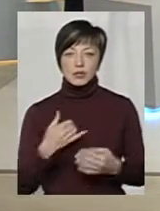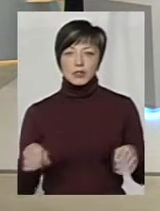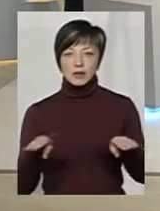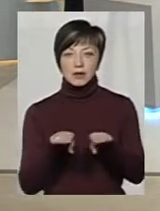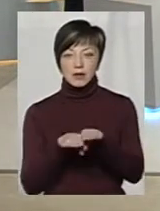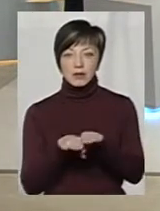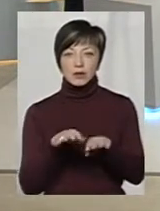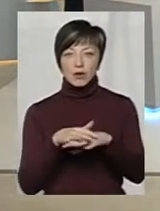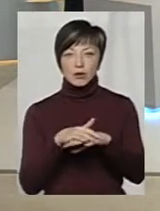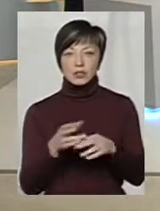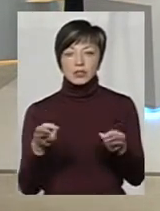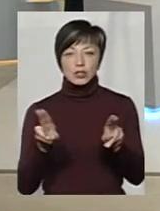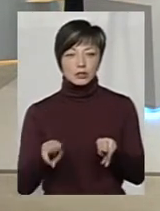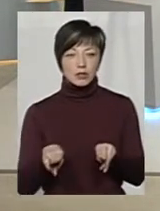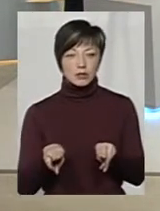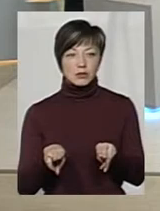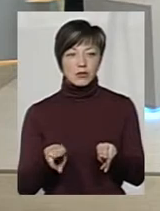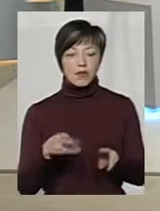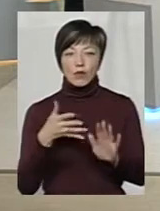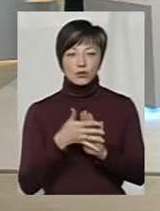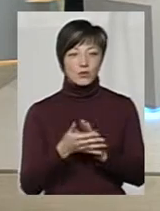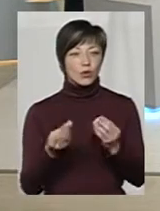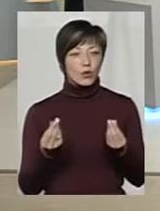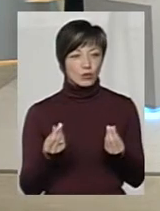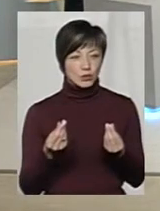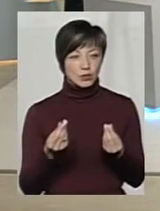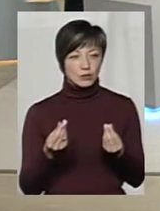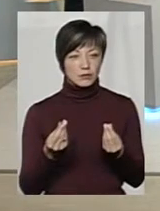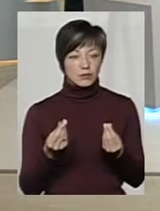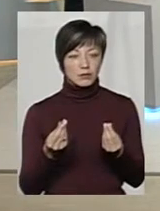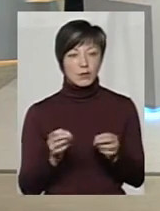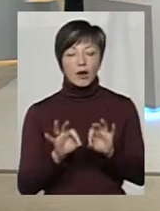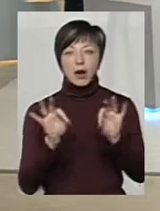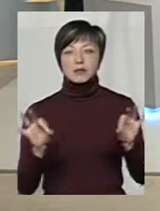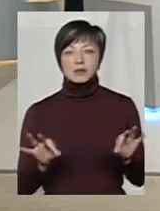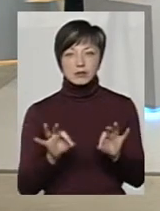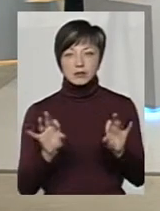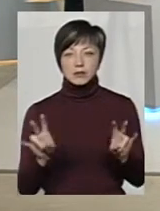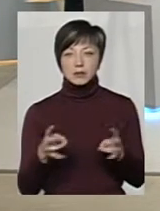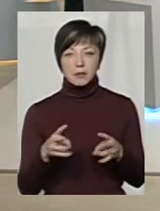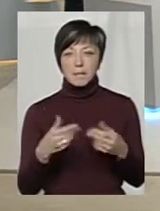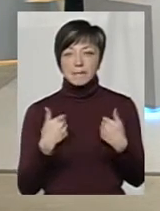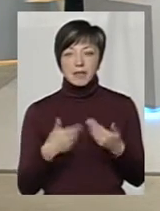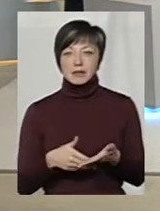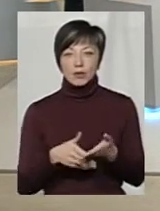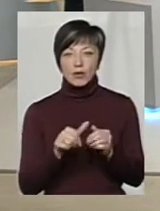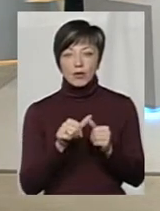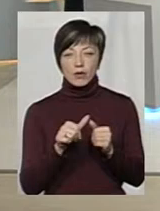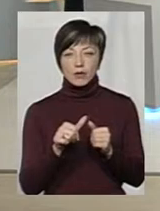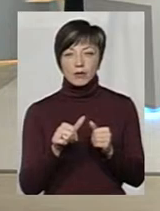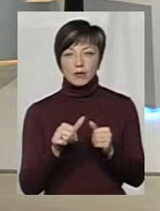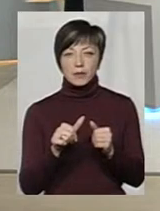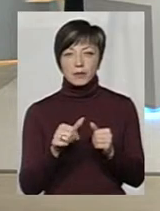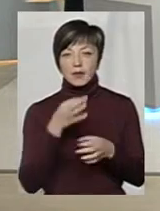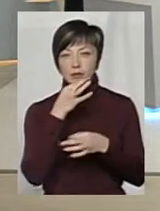закриваються рахунки і залишаються неосвоєні кошти. І ніякому разі не потрібно, ми не стимулюємо, в крайньому випадку,